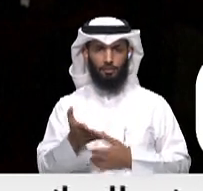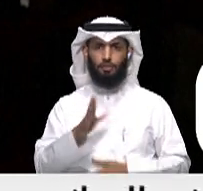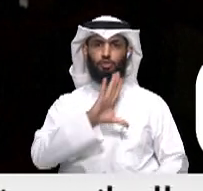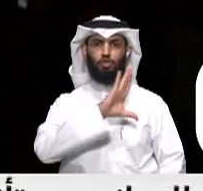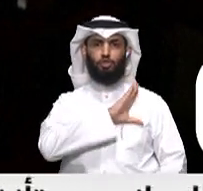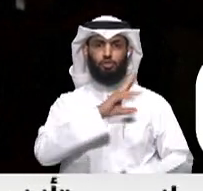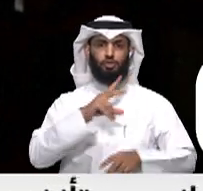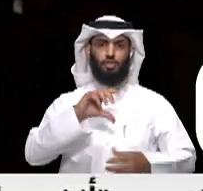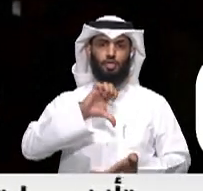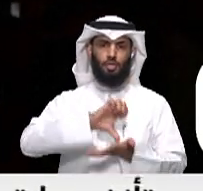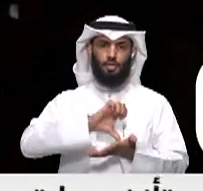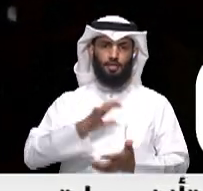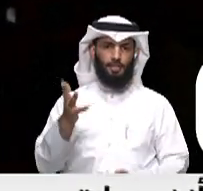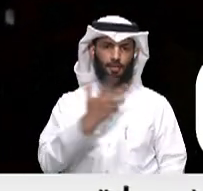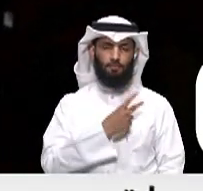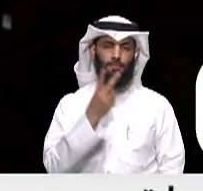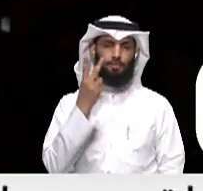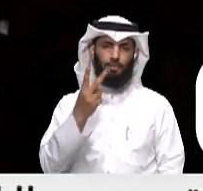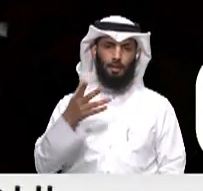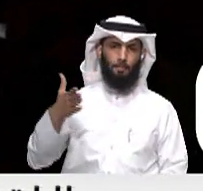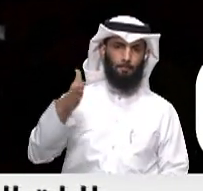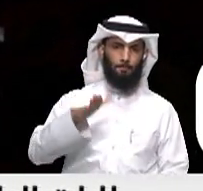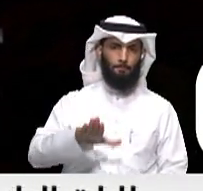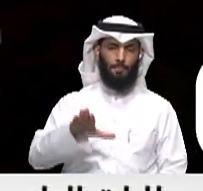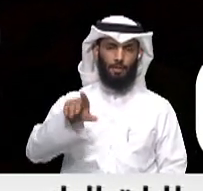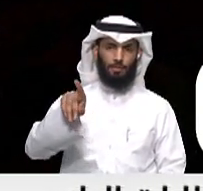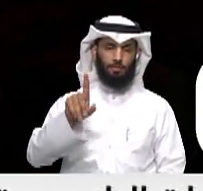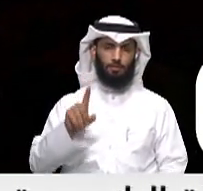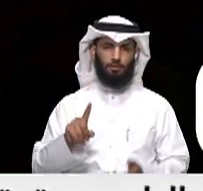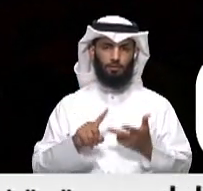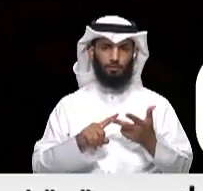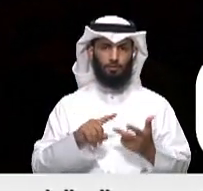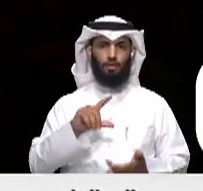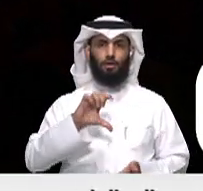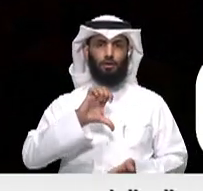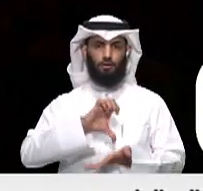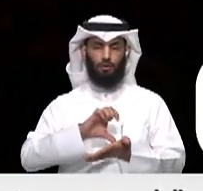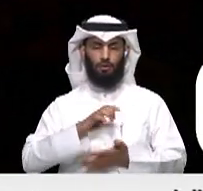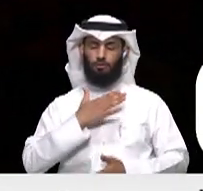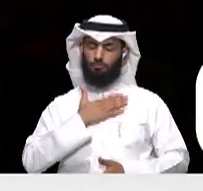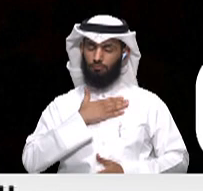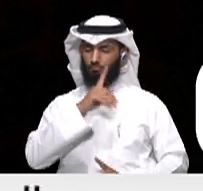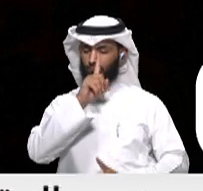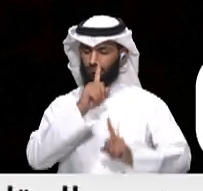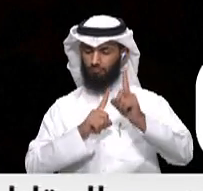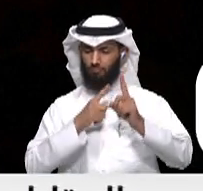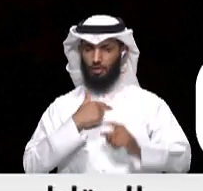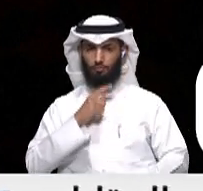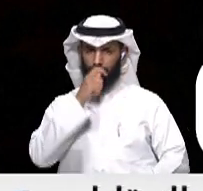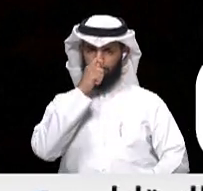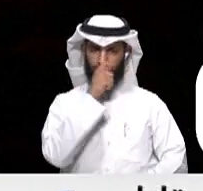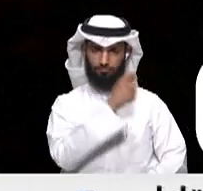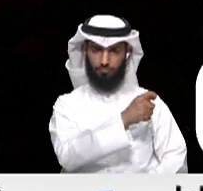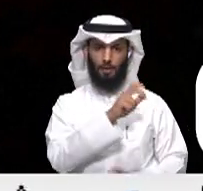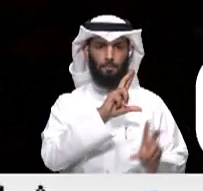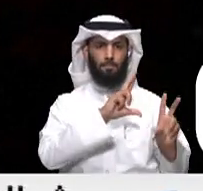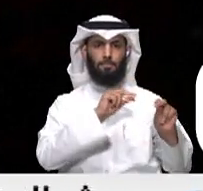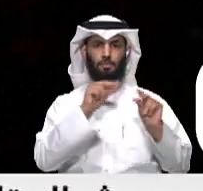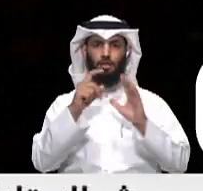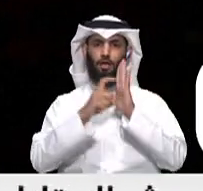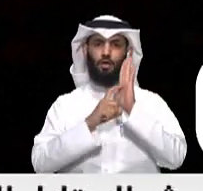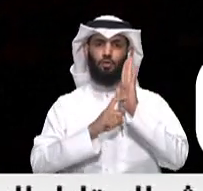جنوده خلال التصدي للهجوم. هذا وأكدت إيران حقها في الدفاع عن نفسها وفقا لميثاق الأمم